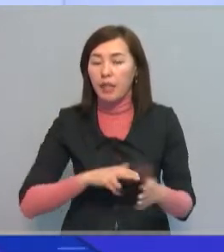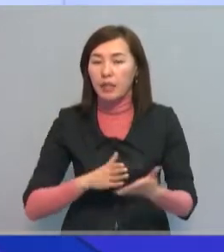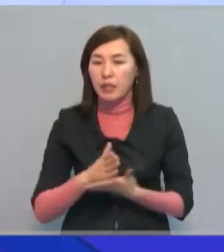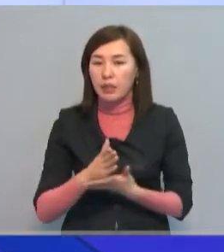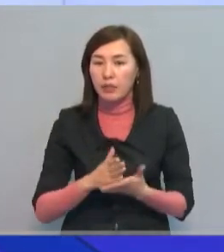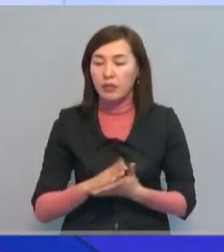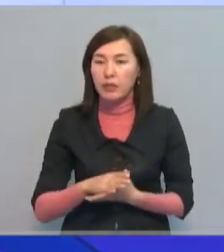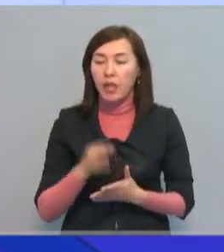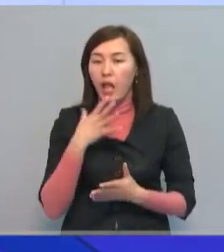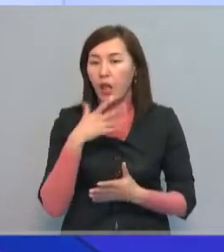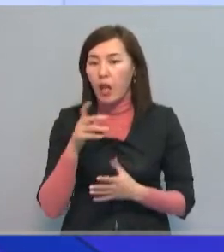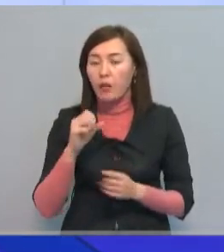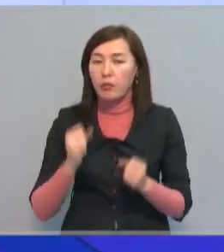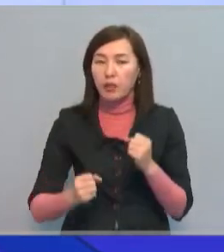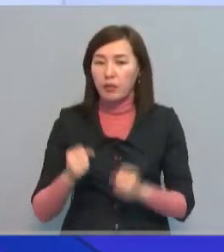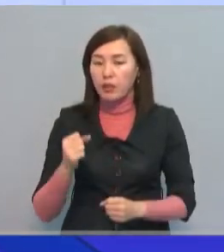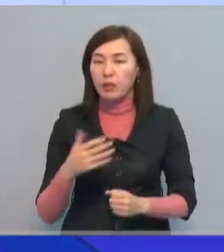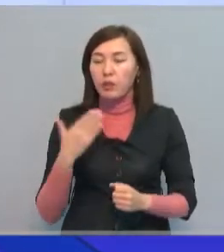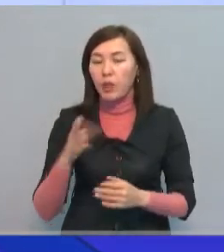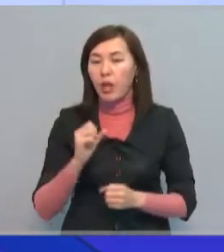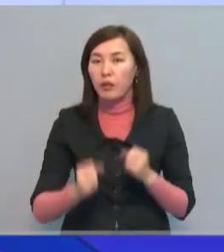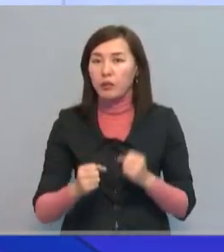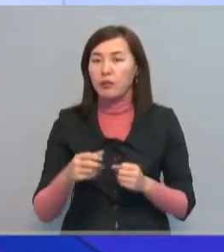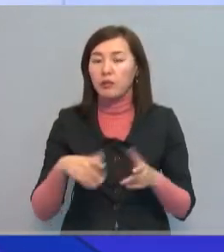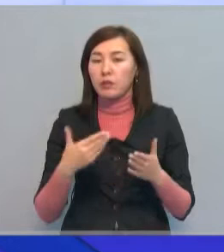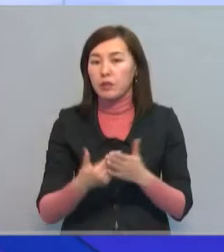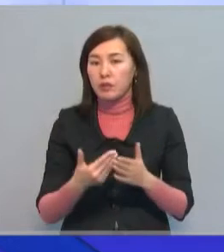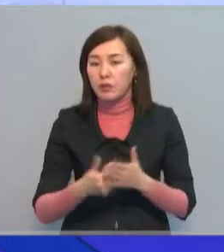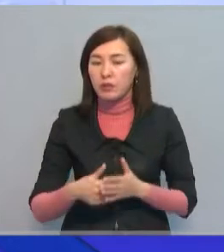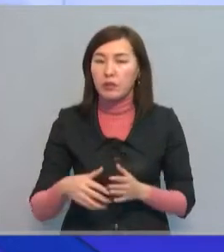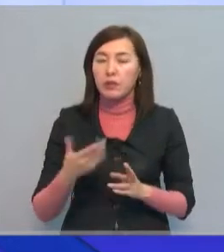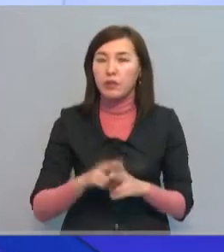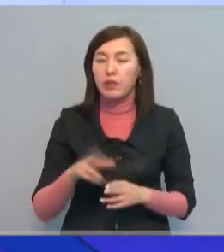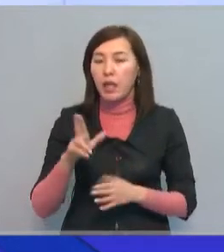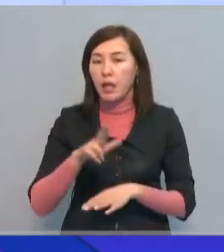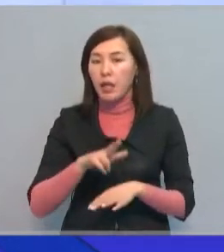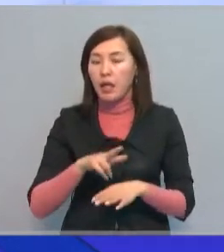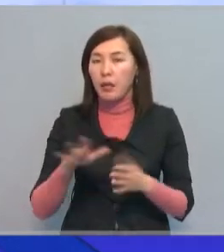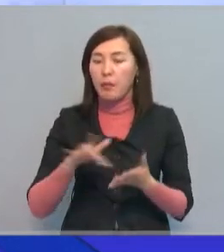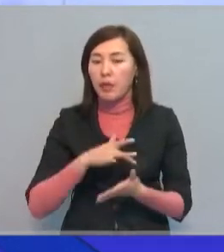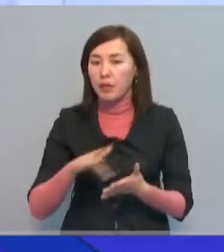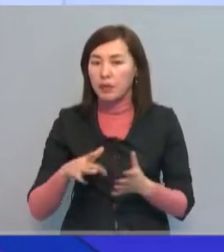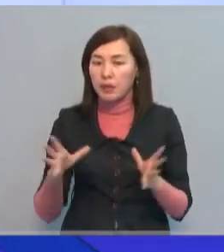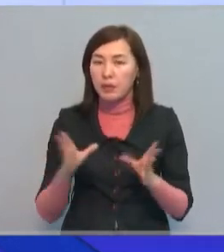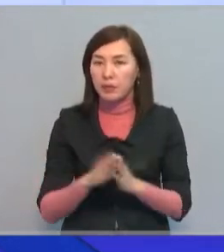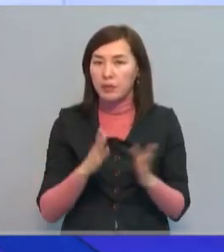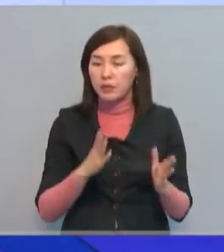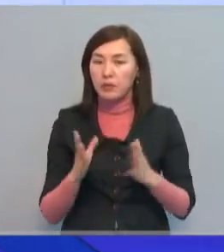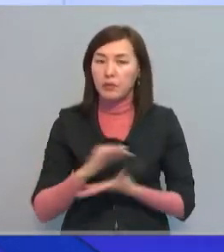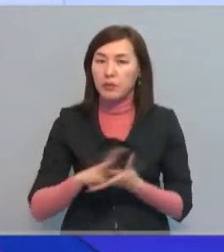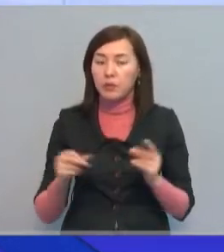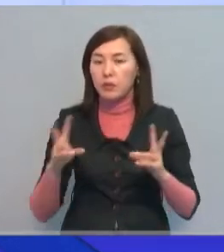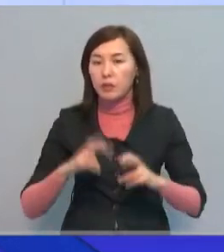қызметкерлері кез келген автокөлікті, ол автокөлік туралы мәліметтерді сол планшеттегі біріктірген жүйе